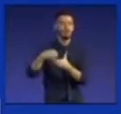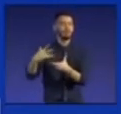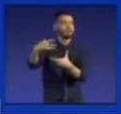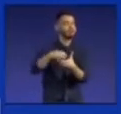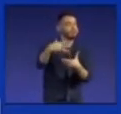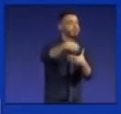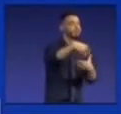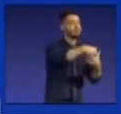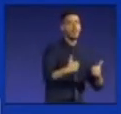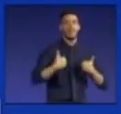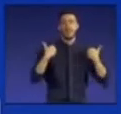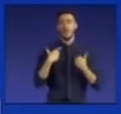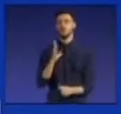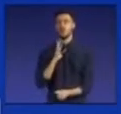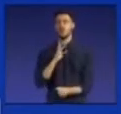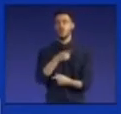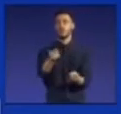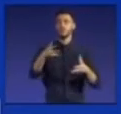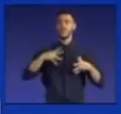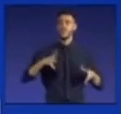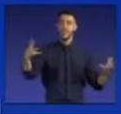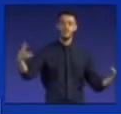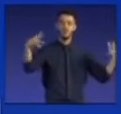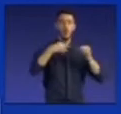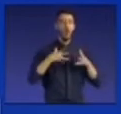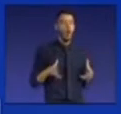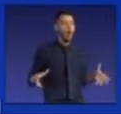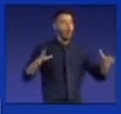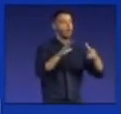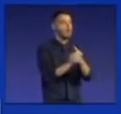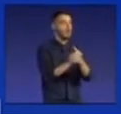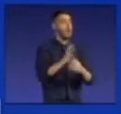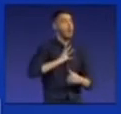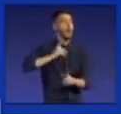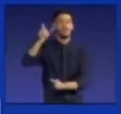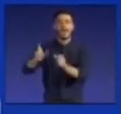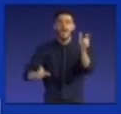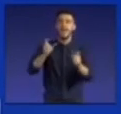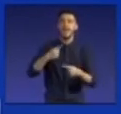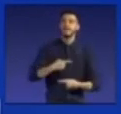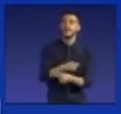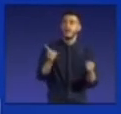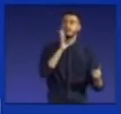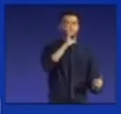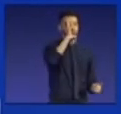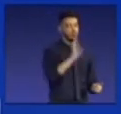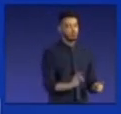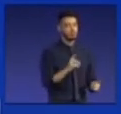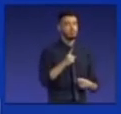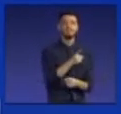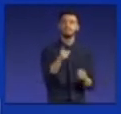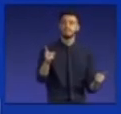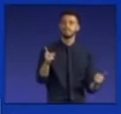Σκοπίων, και η ελληνική κυβέρνηση στέλνει μηνύματα στους Ευρωπαίους εταίρους ότι θέλει να κινηθεί προς την